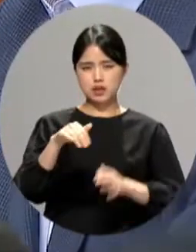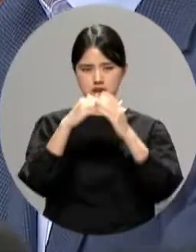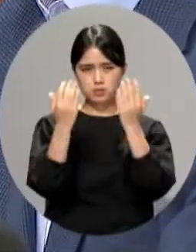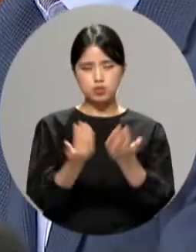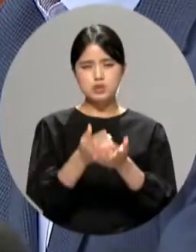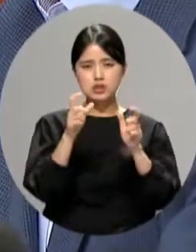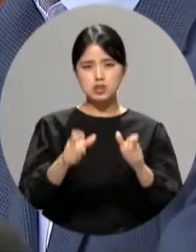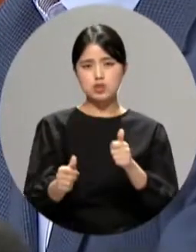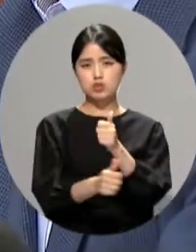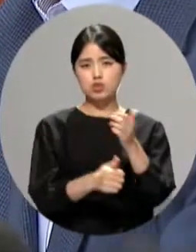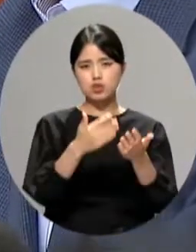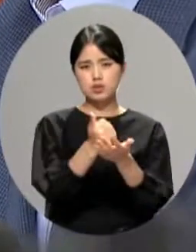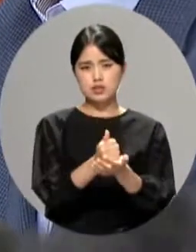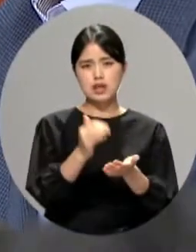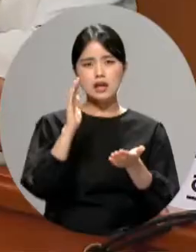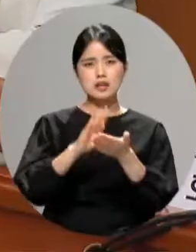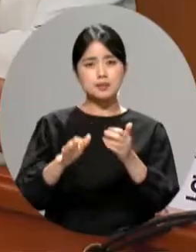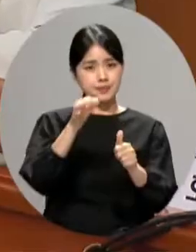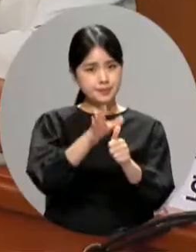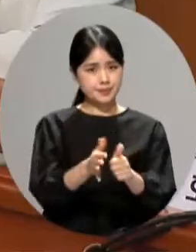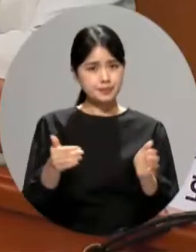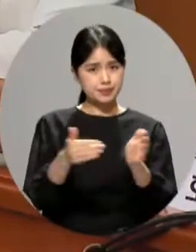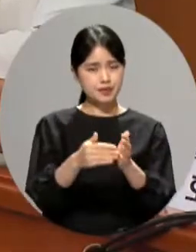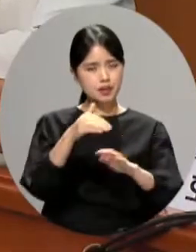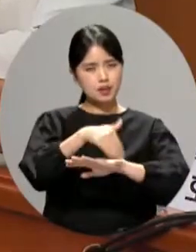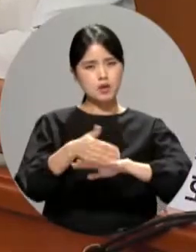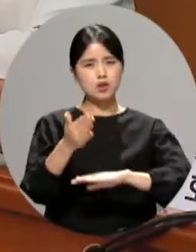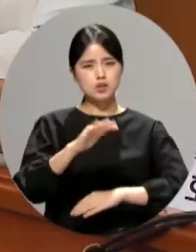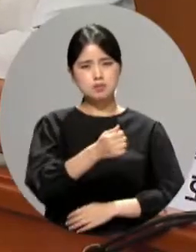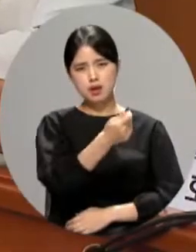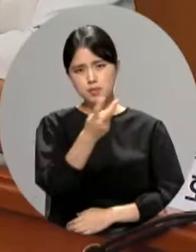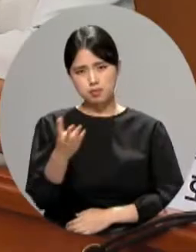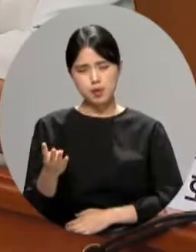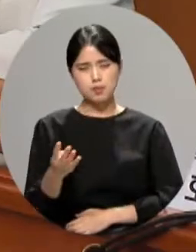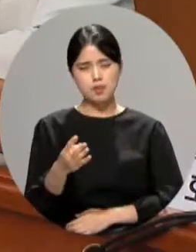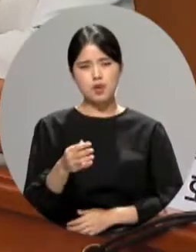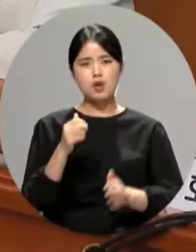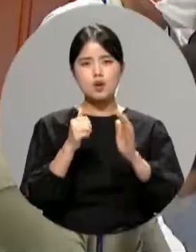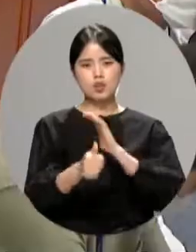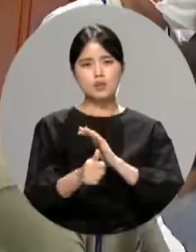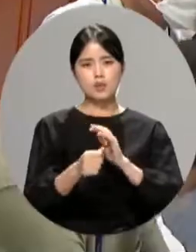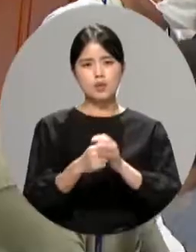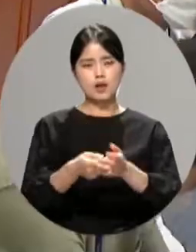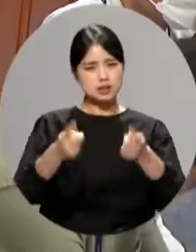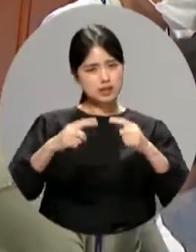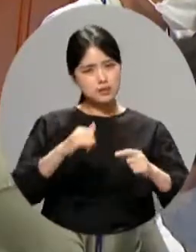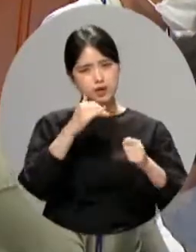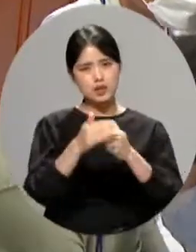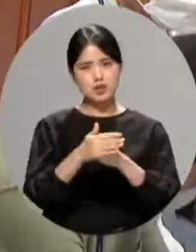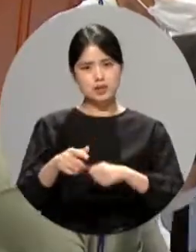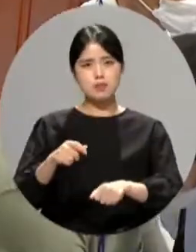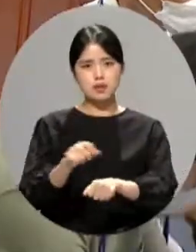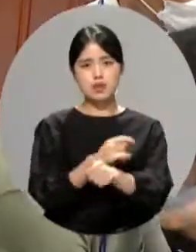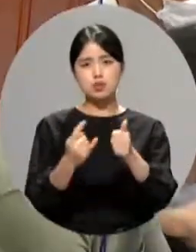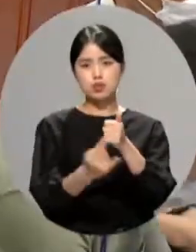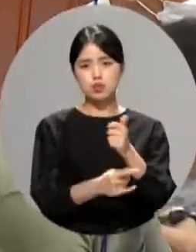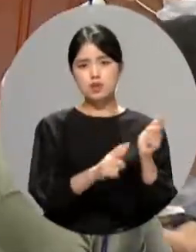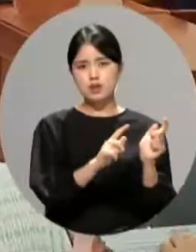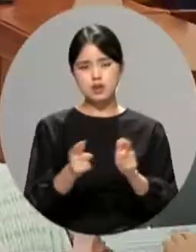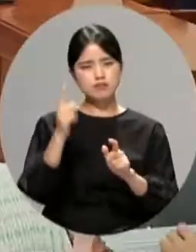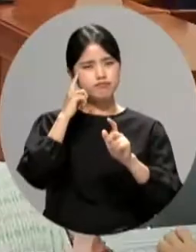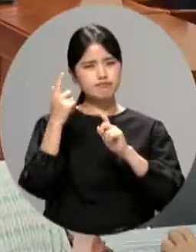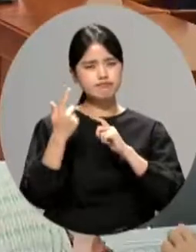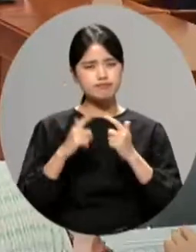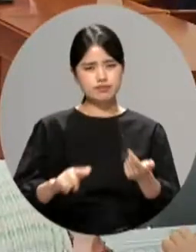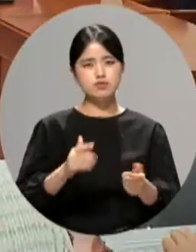지역위원장 인선을 마친다는 계획이었지만 몇몇 현역 비례대표가 공모에 참여하면서 특위 위원들 간에도